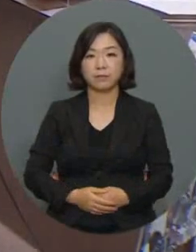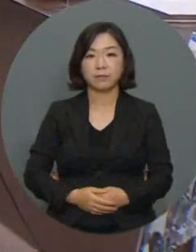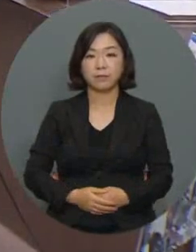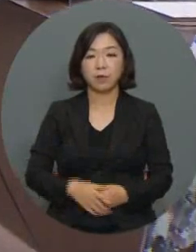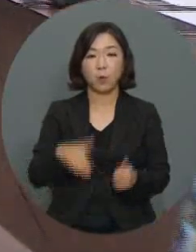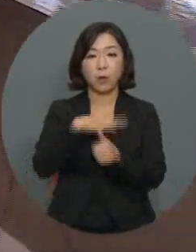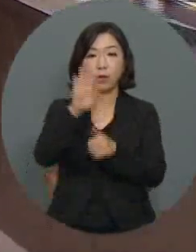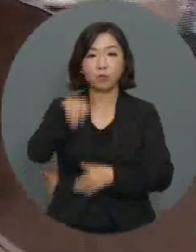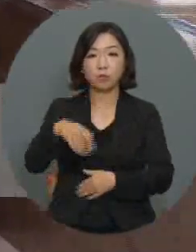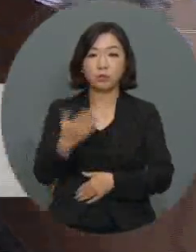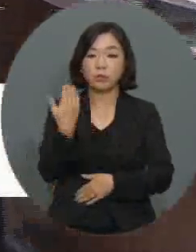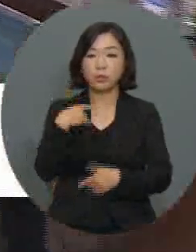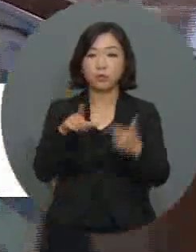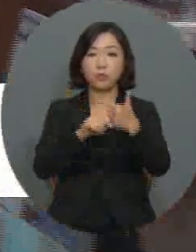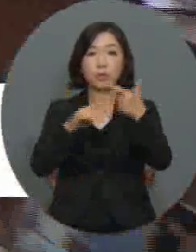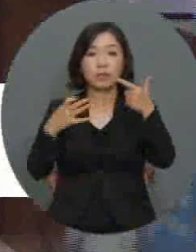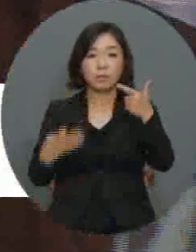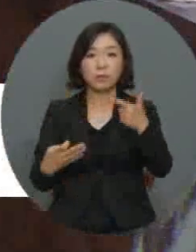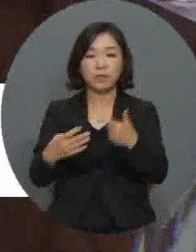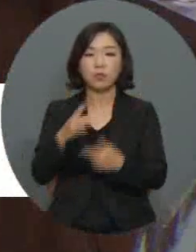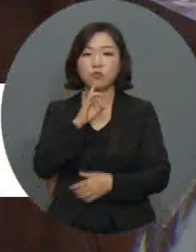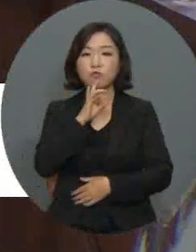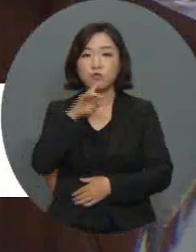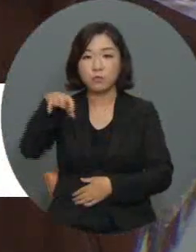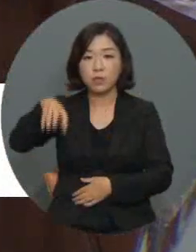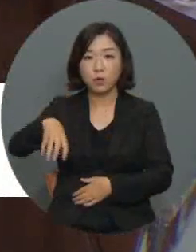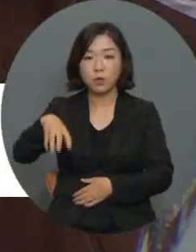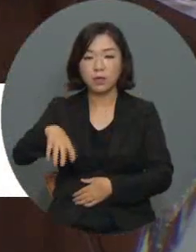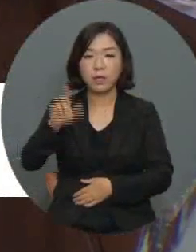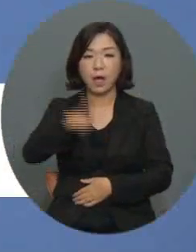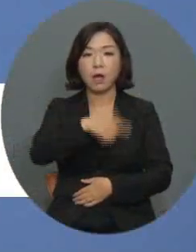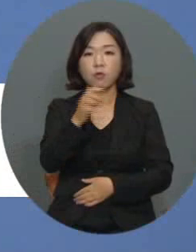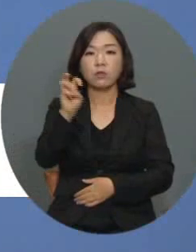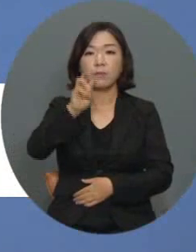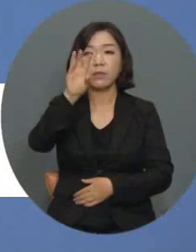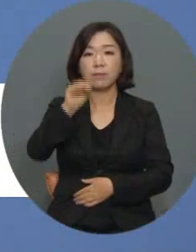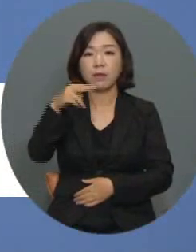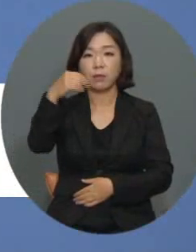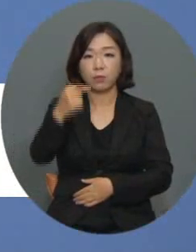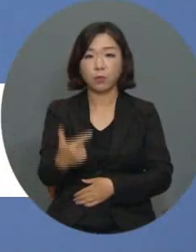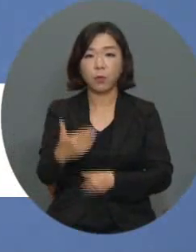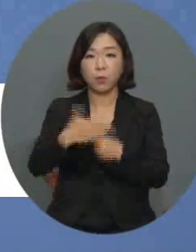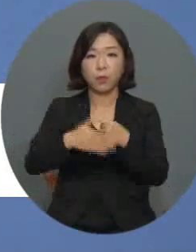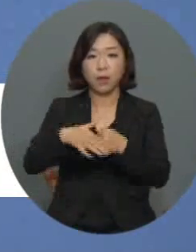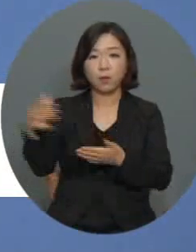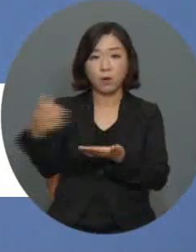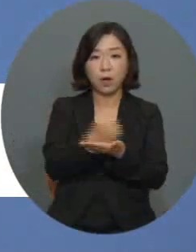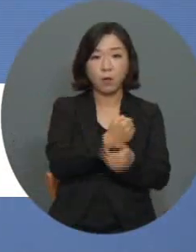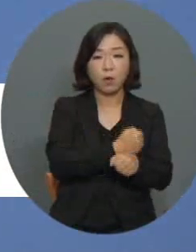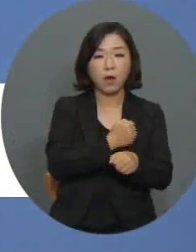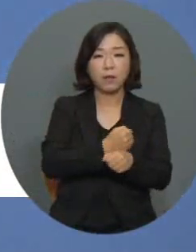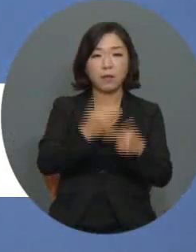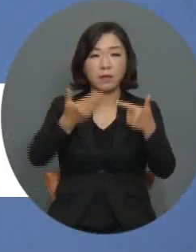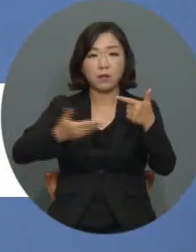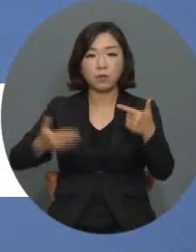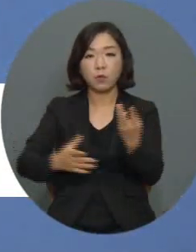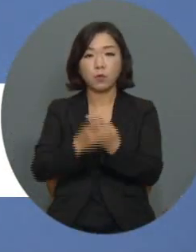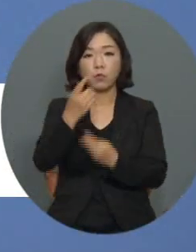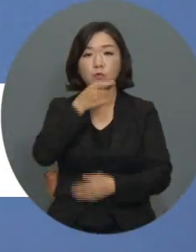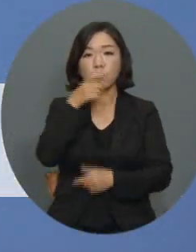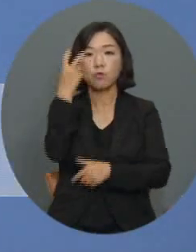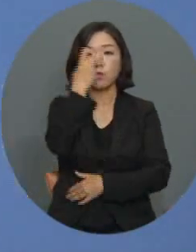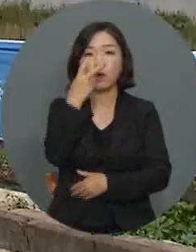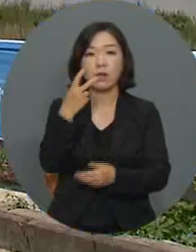환경부는 지난 6월 24일 구 미 해병 t 쌍 에서 하루 30만 톤 씩 대구에 공급하는 낙동 과 통합 물관리 방 안을